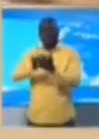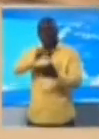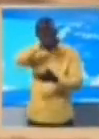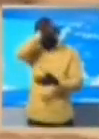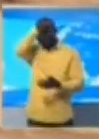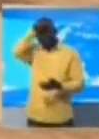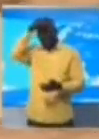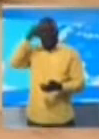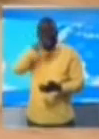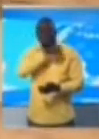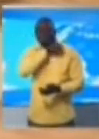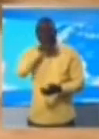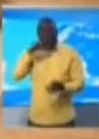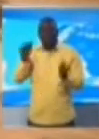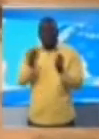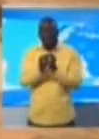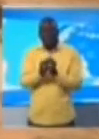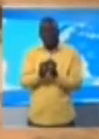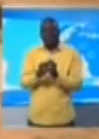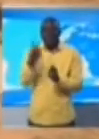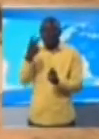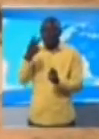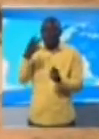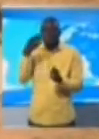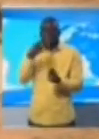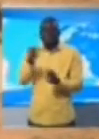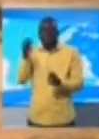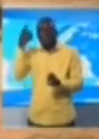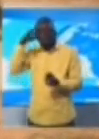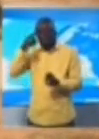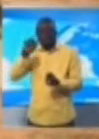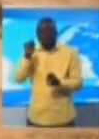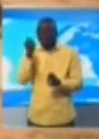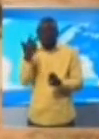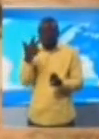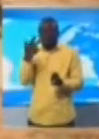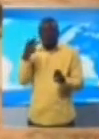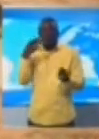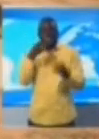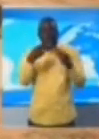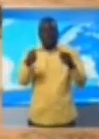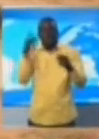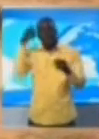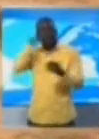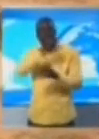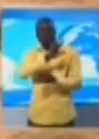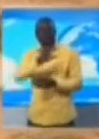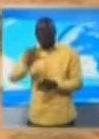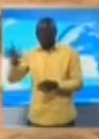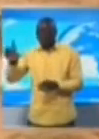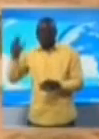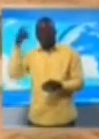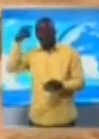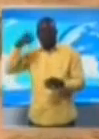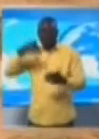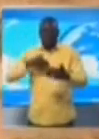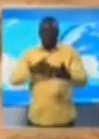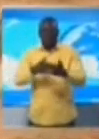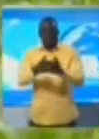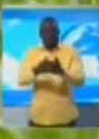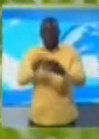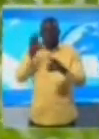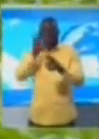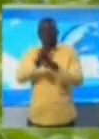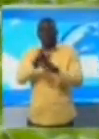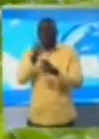sécheresse. Avec ce bassin de 2 mètres de profondeur, 13 mètres de long et 8 mètres de large, il arrive à prémunir